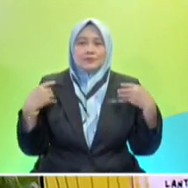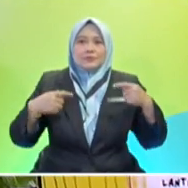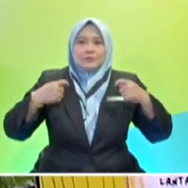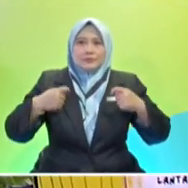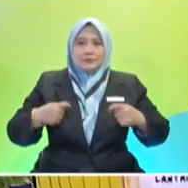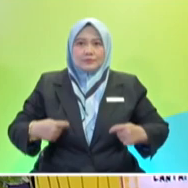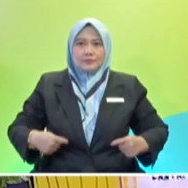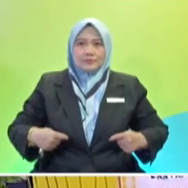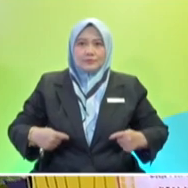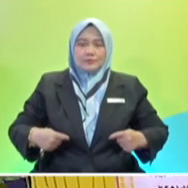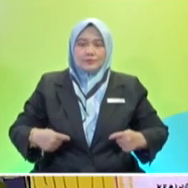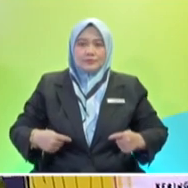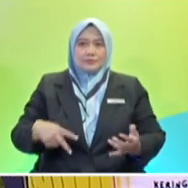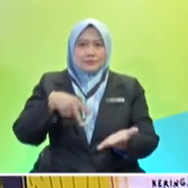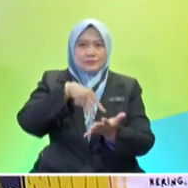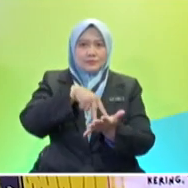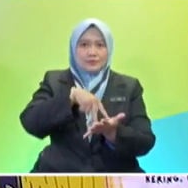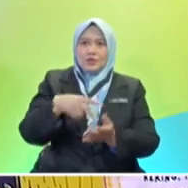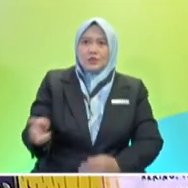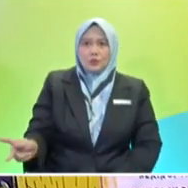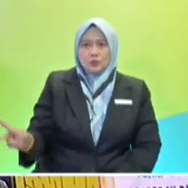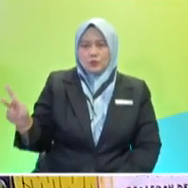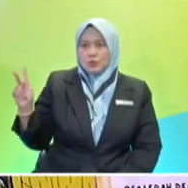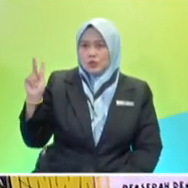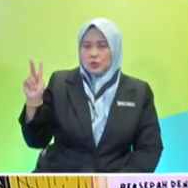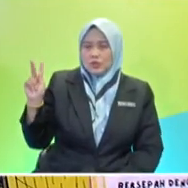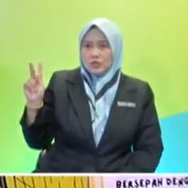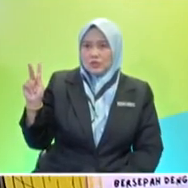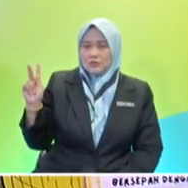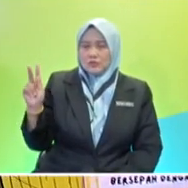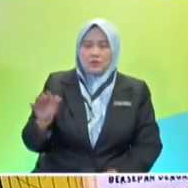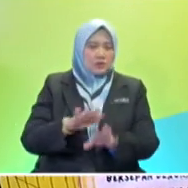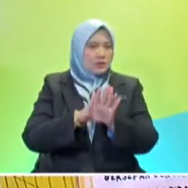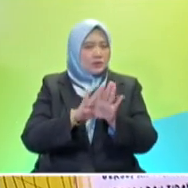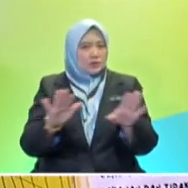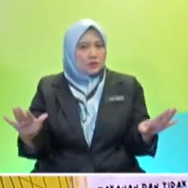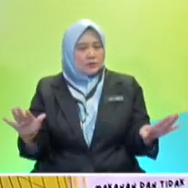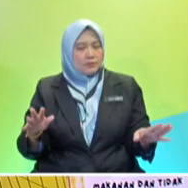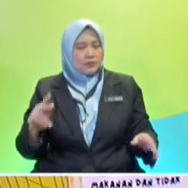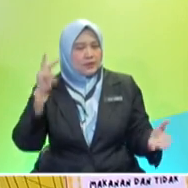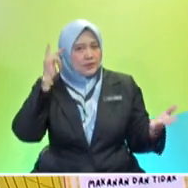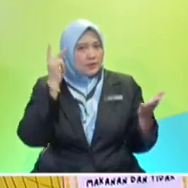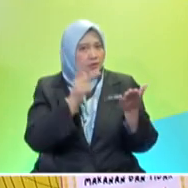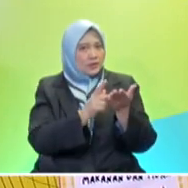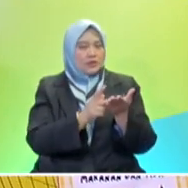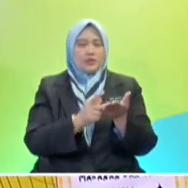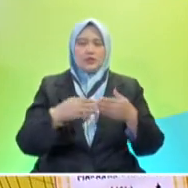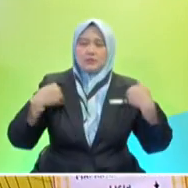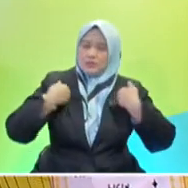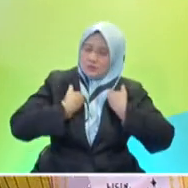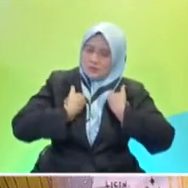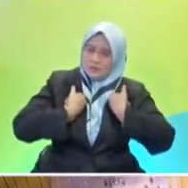tubuh berdiri gagah tanpa mengenal benar